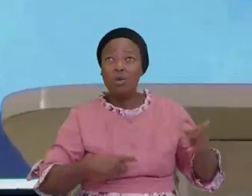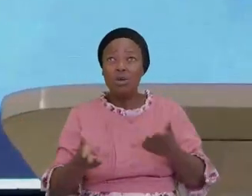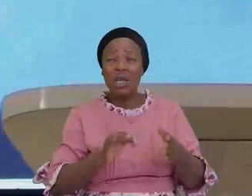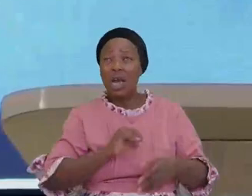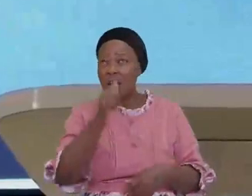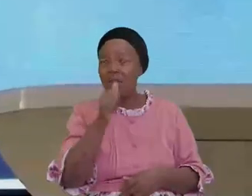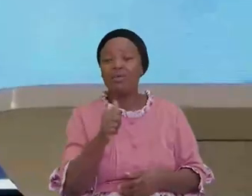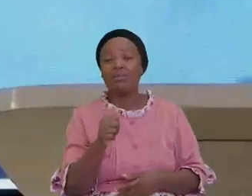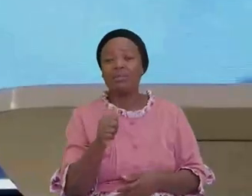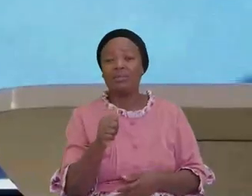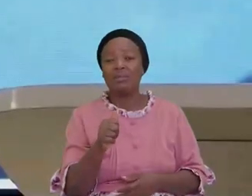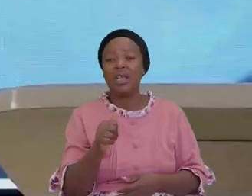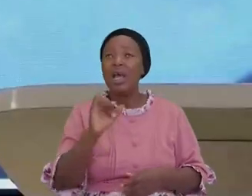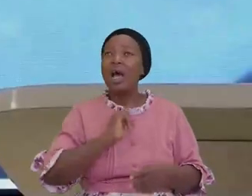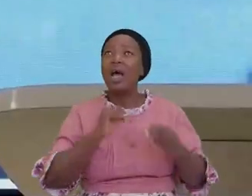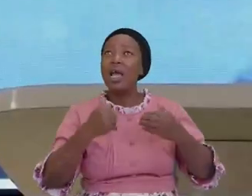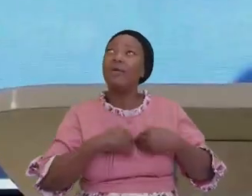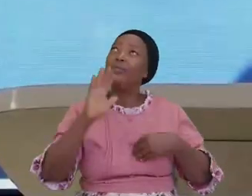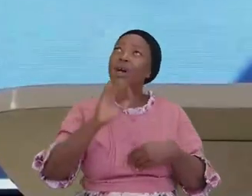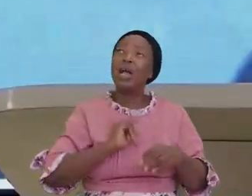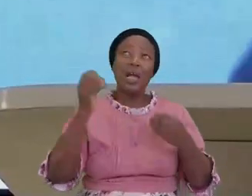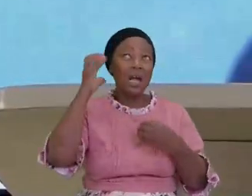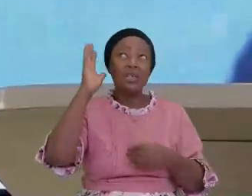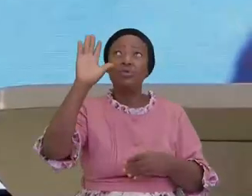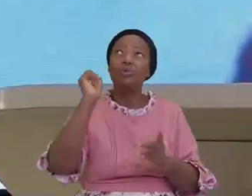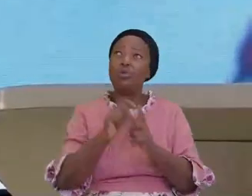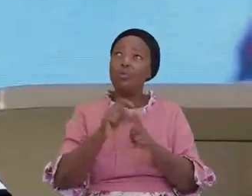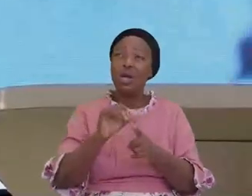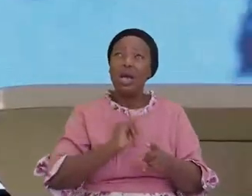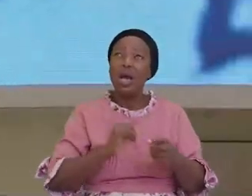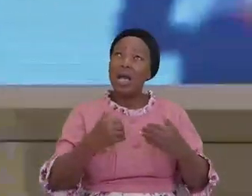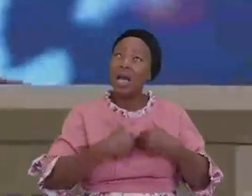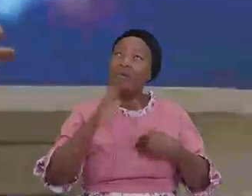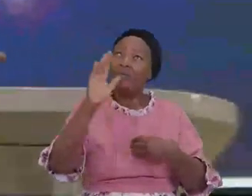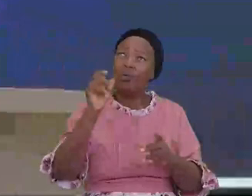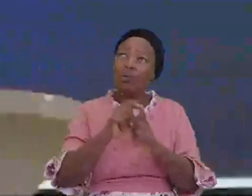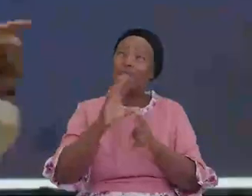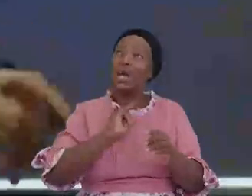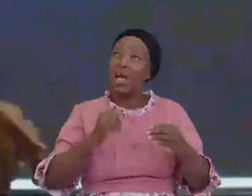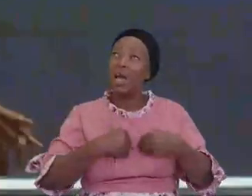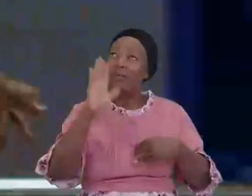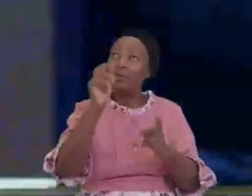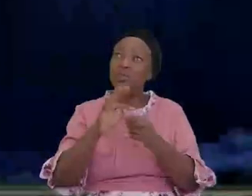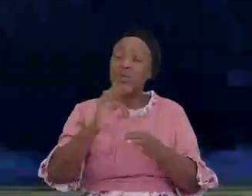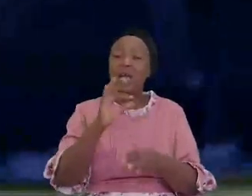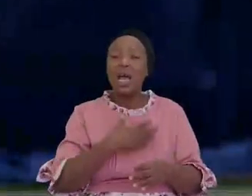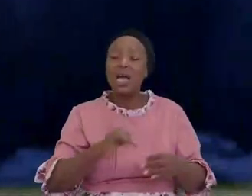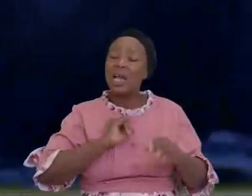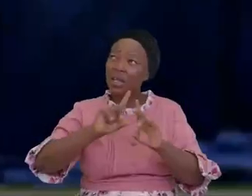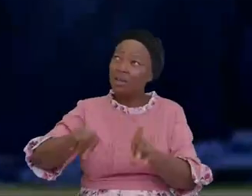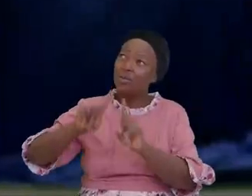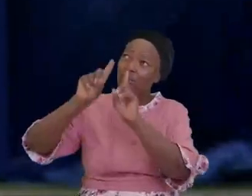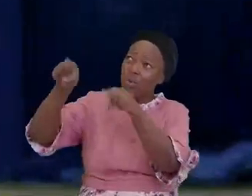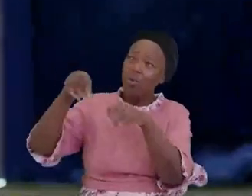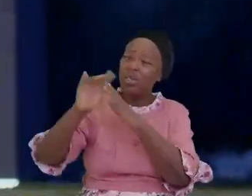voici. J'ai ta parole. J'ai ton esprit. Et je vais